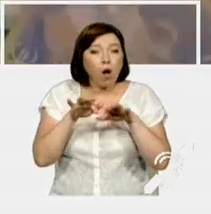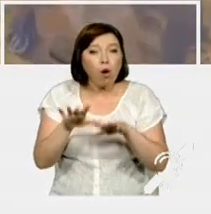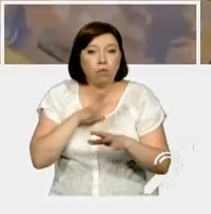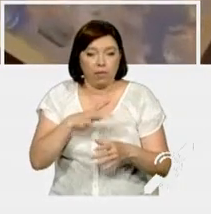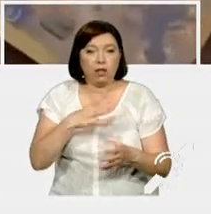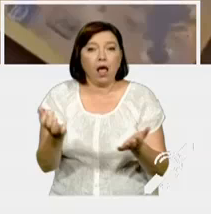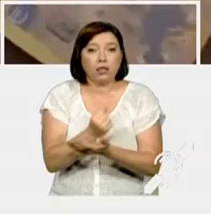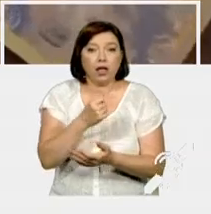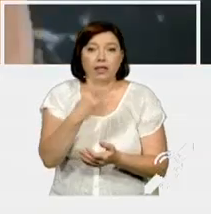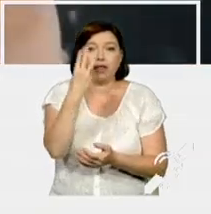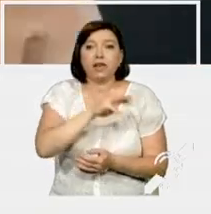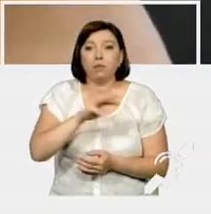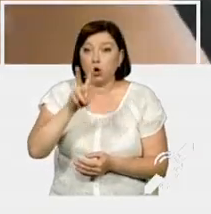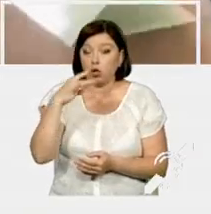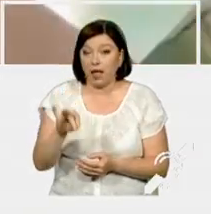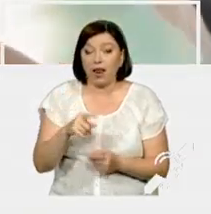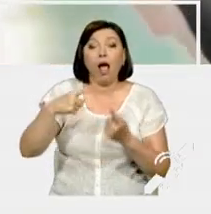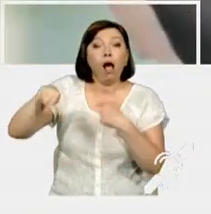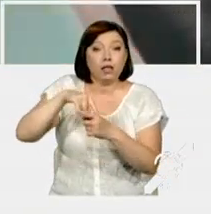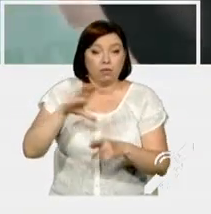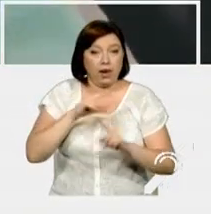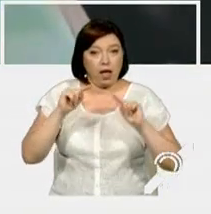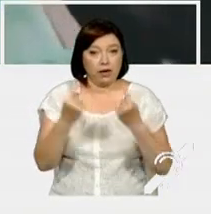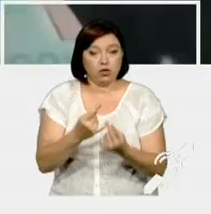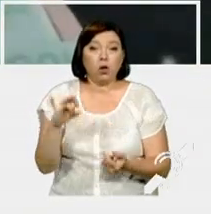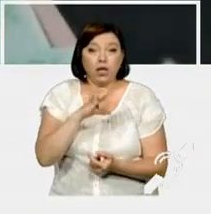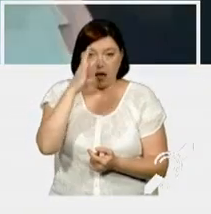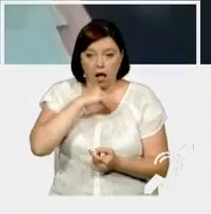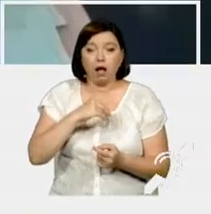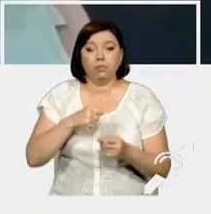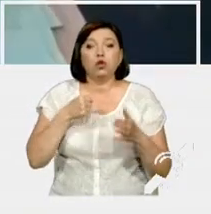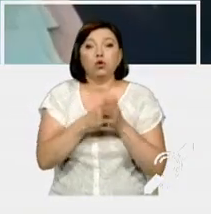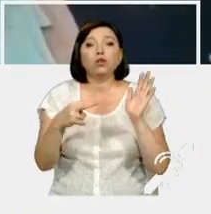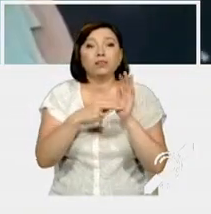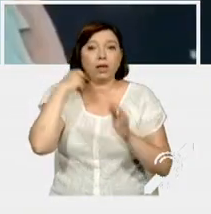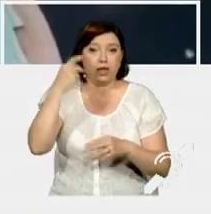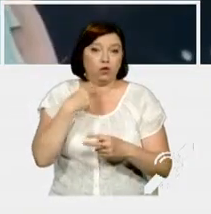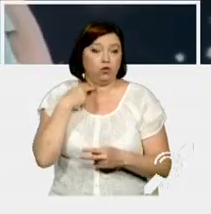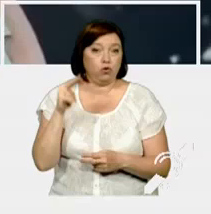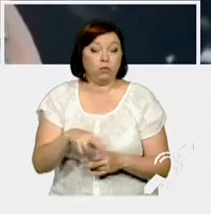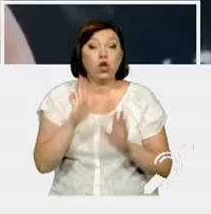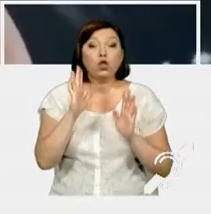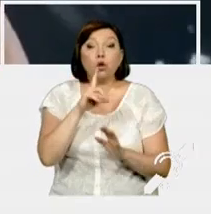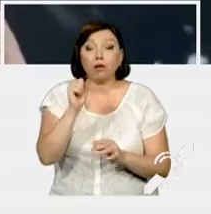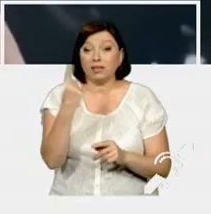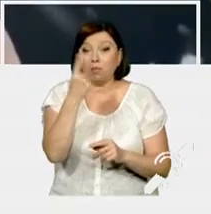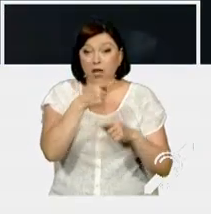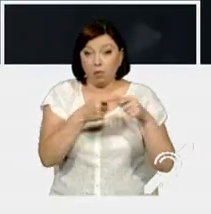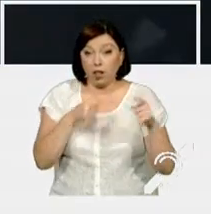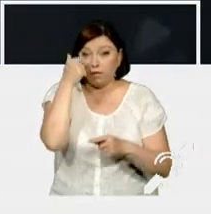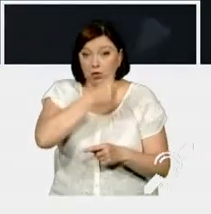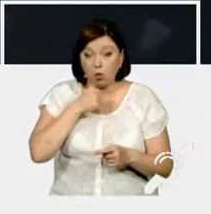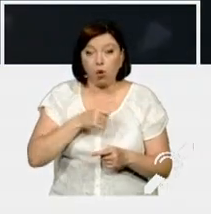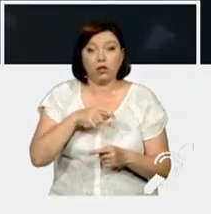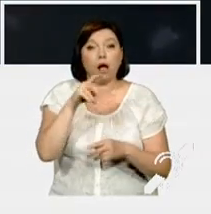aproape 3 milioane de RON suspecții au fost arestați și riscă până la șapte ani de închisoare doar în prima jumătate a acestui